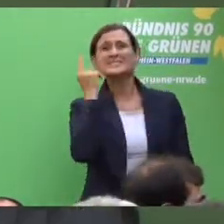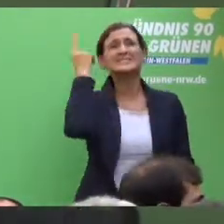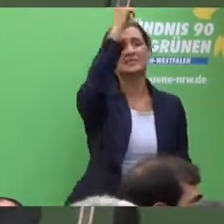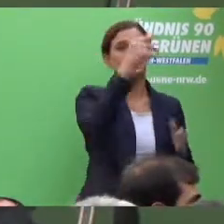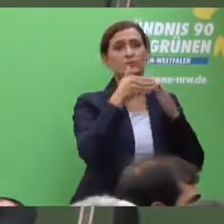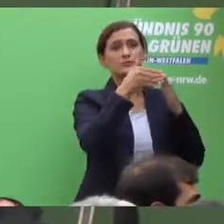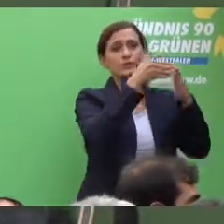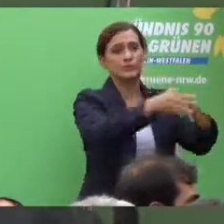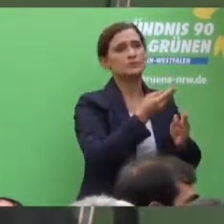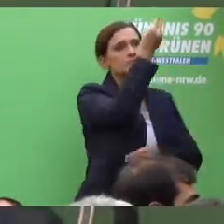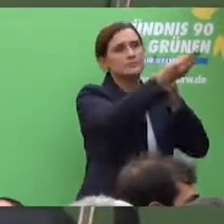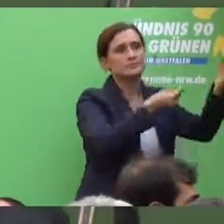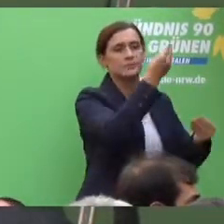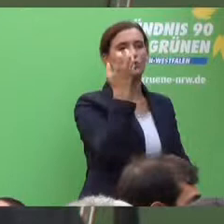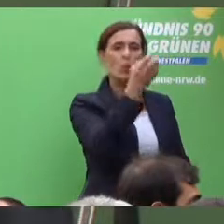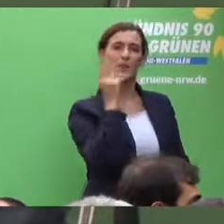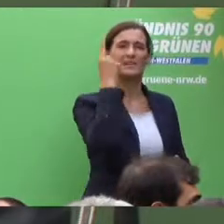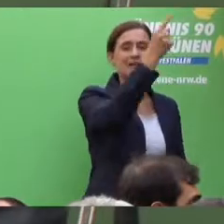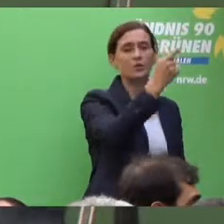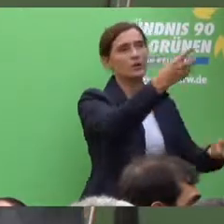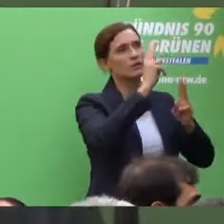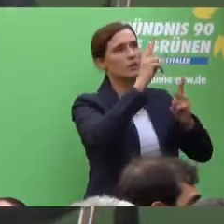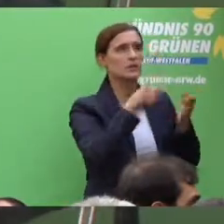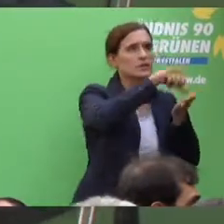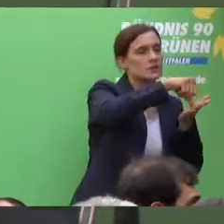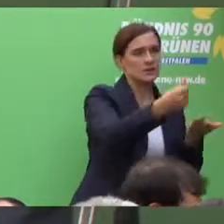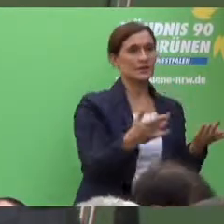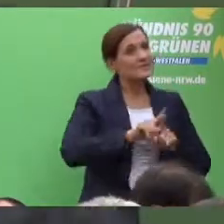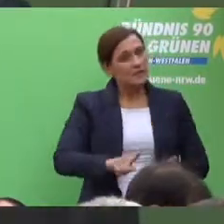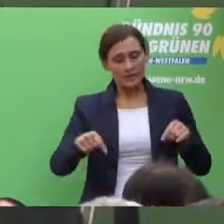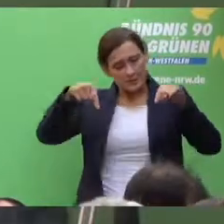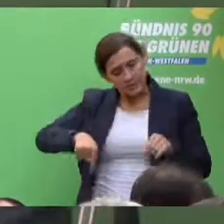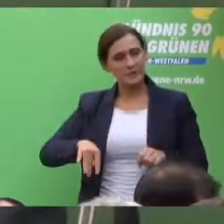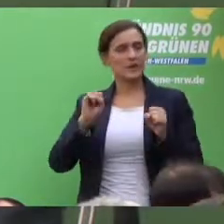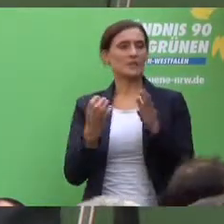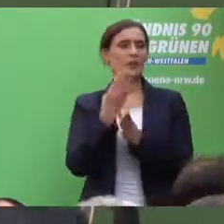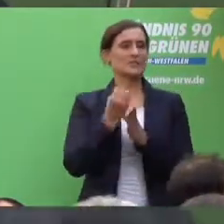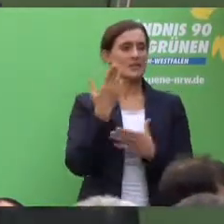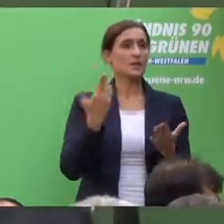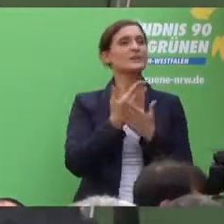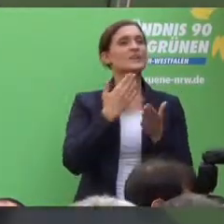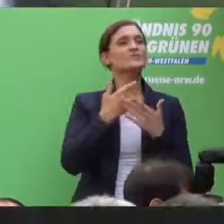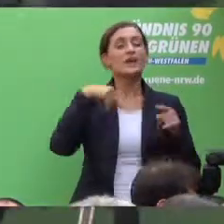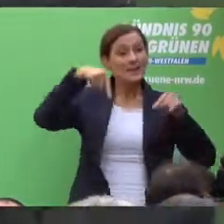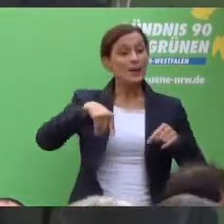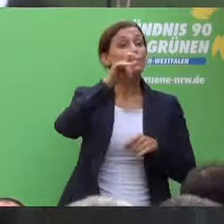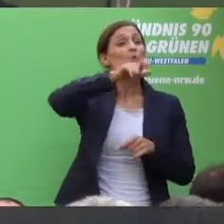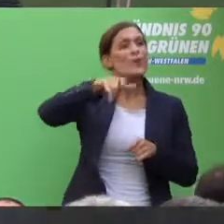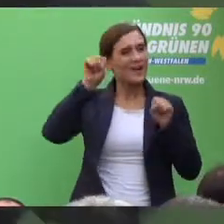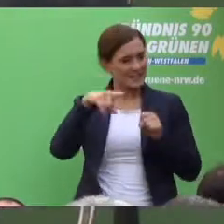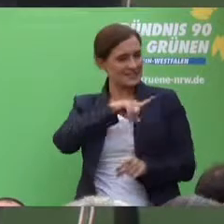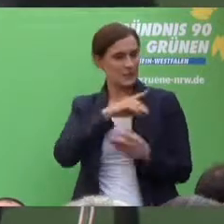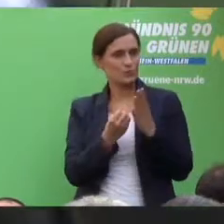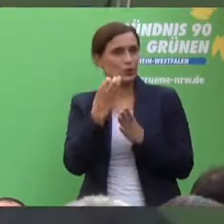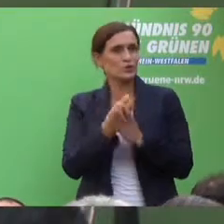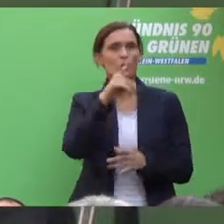überweisen, sondern sie hat auch die Bürger von Konsumenten zu Handelnden gemacht. Nicht nur in Hamburg